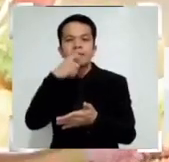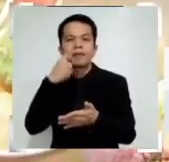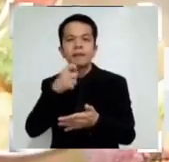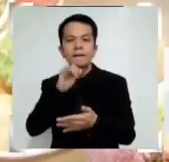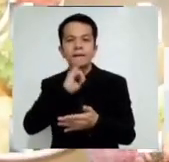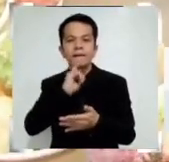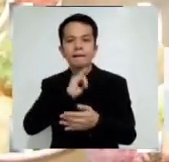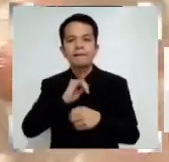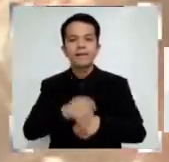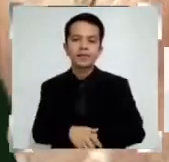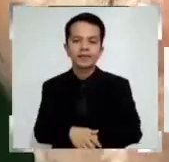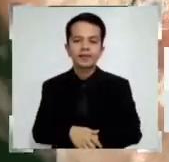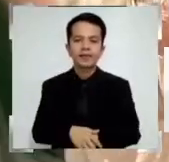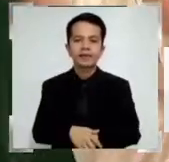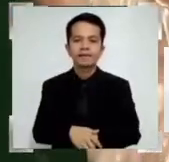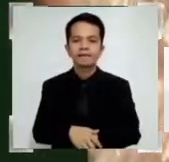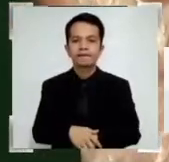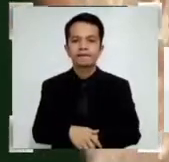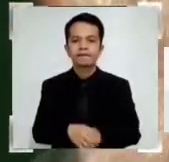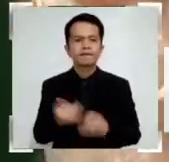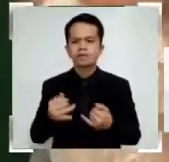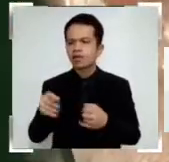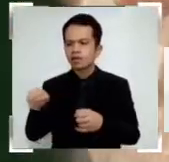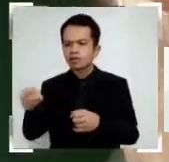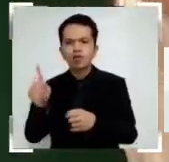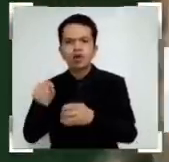mga flavor po?